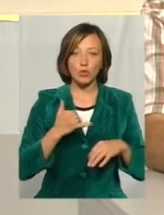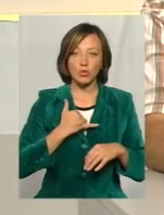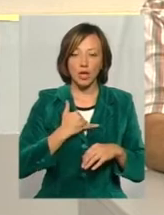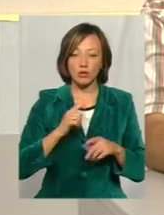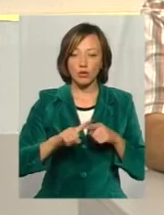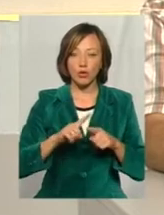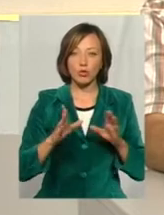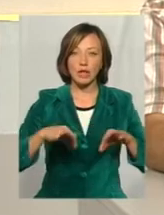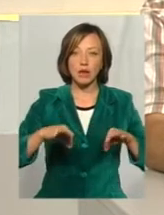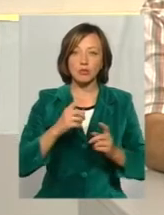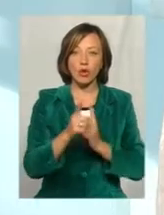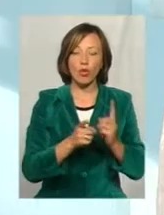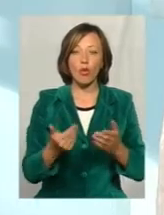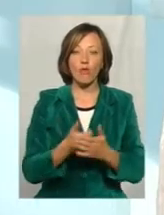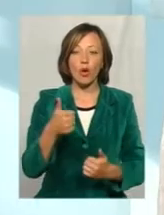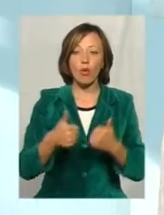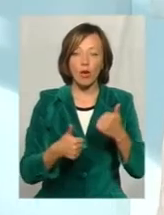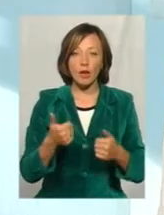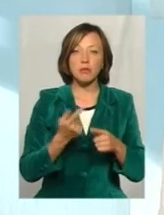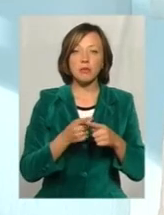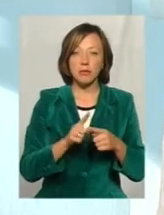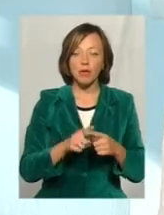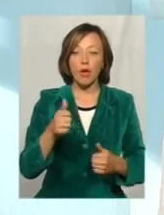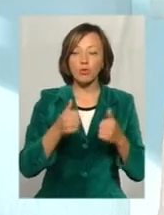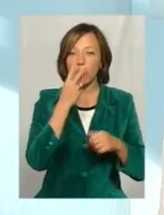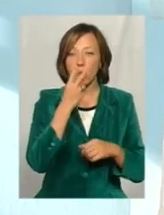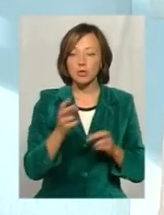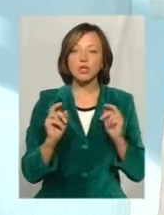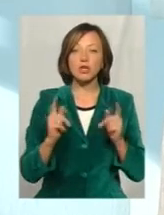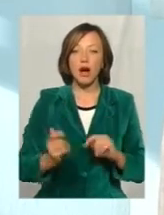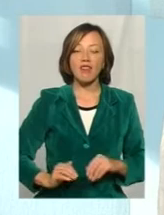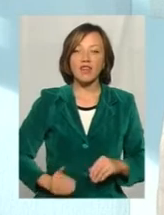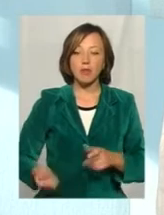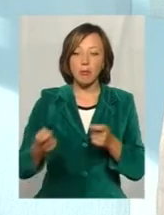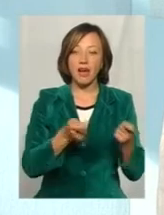транспортна реформа, новий конкурс. От ми на конкурсі побачили, як перевізники